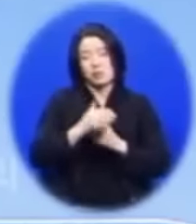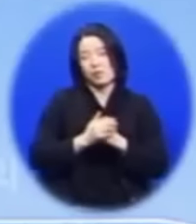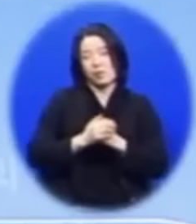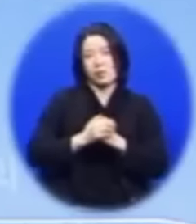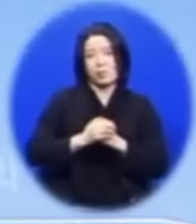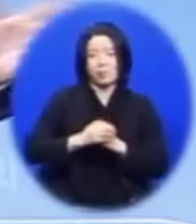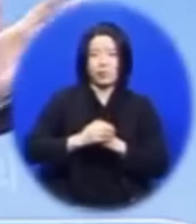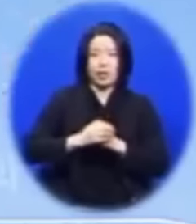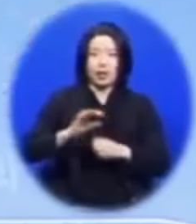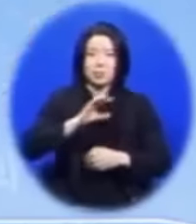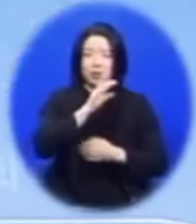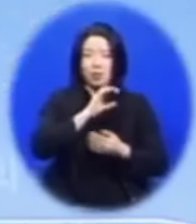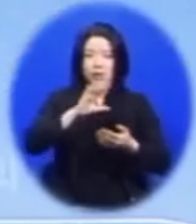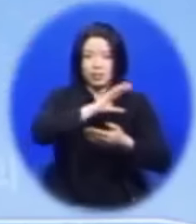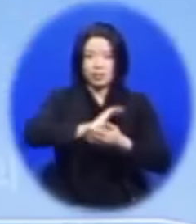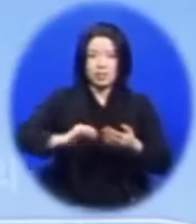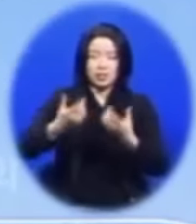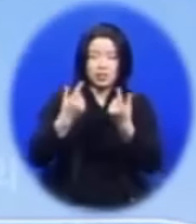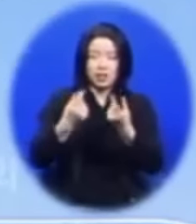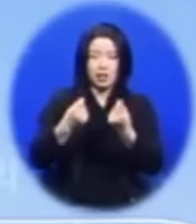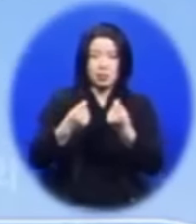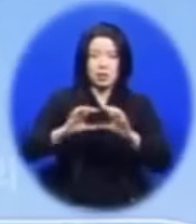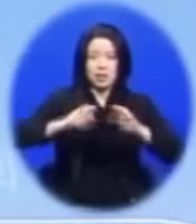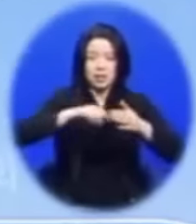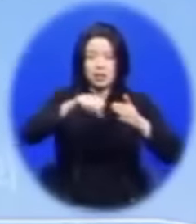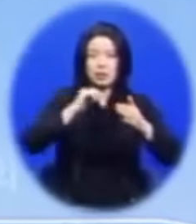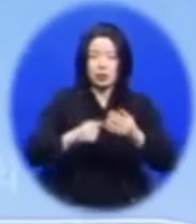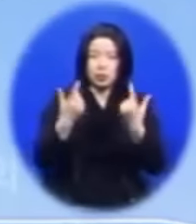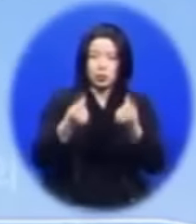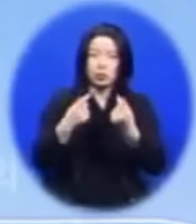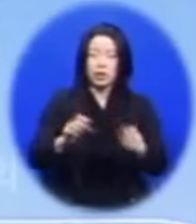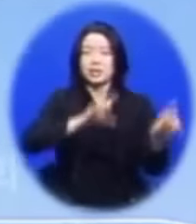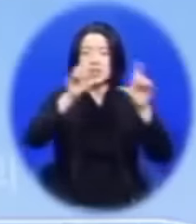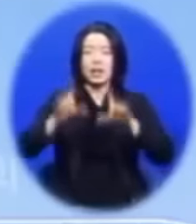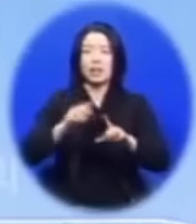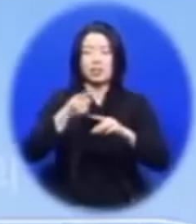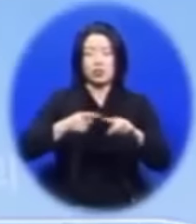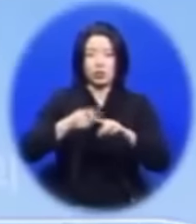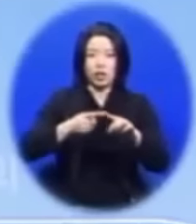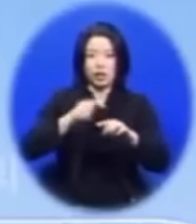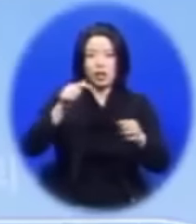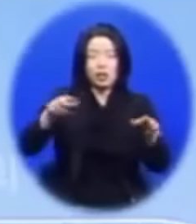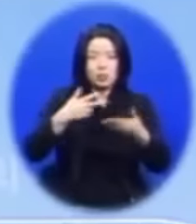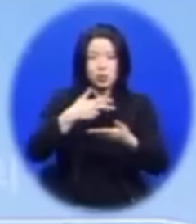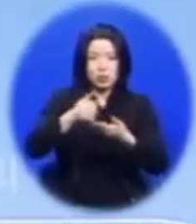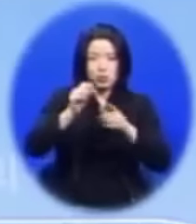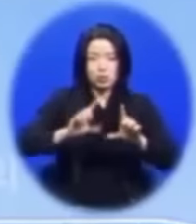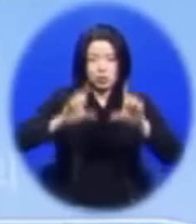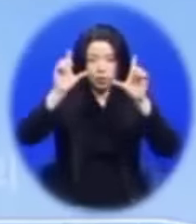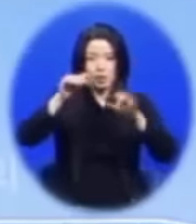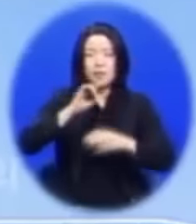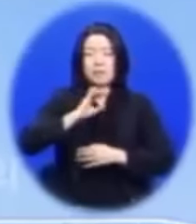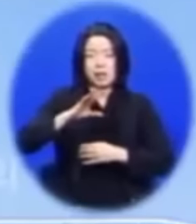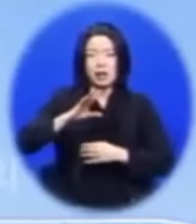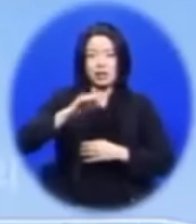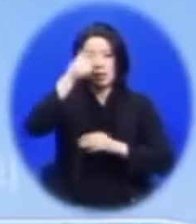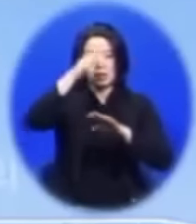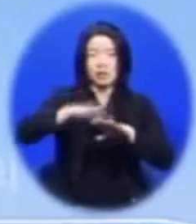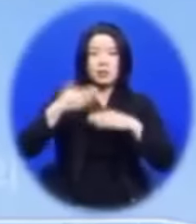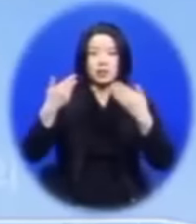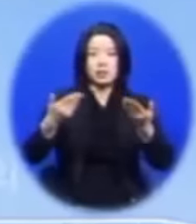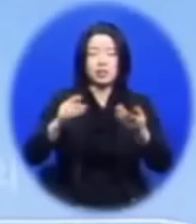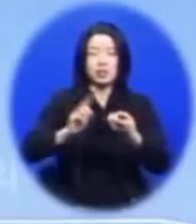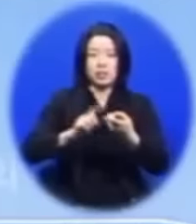평일에는 늘 세상 사람과 똑같이 살다가 주일에만 교회 와서 예배드리는 것을 아주